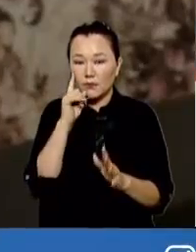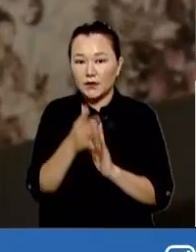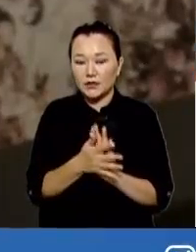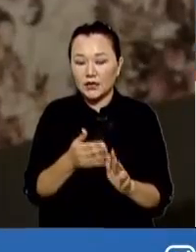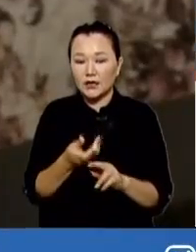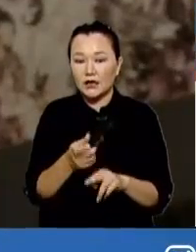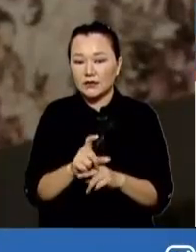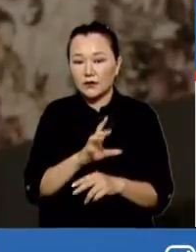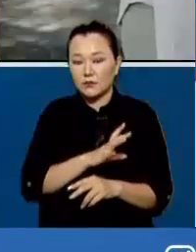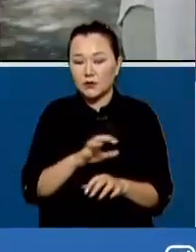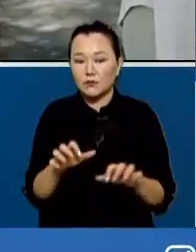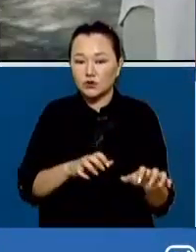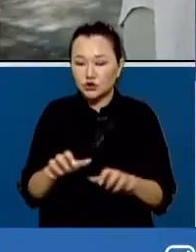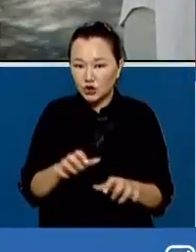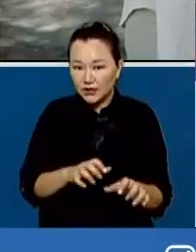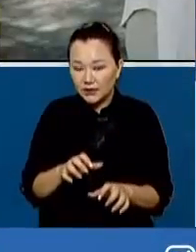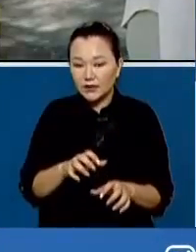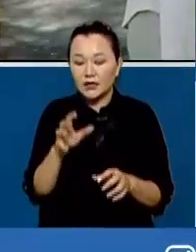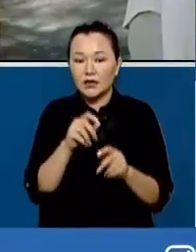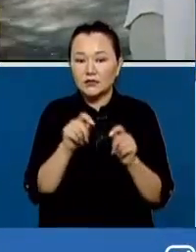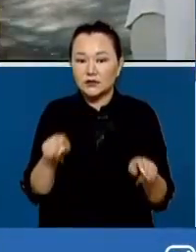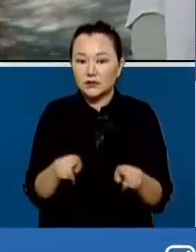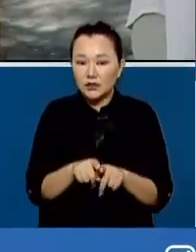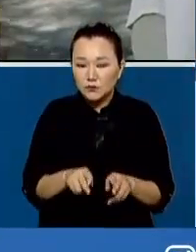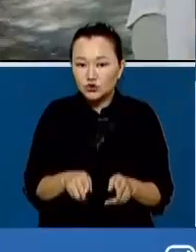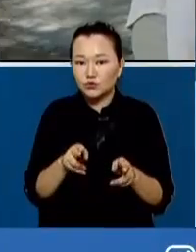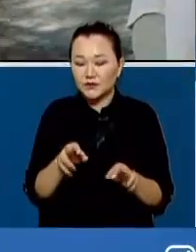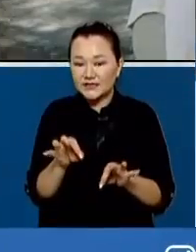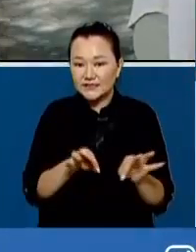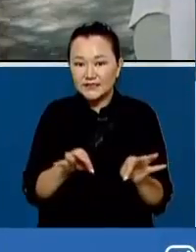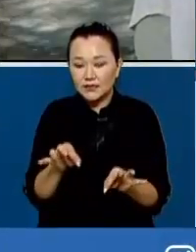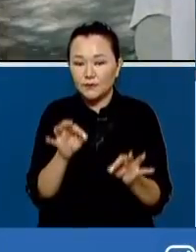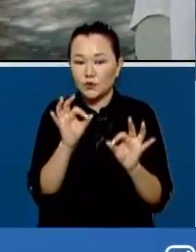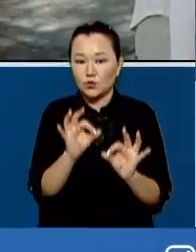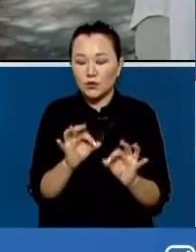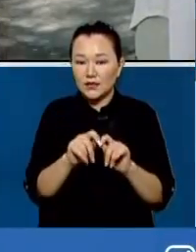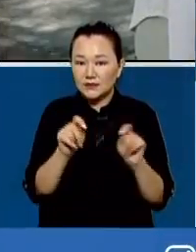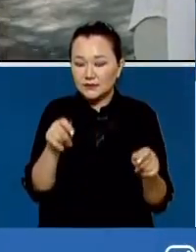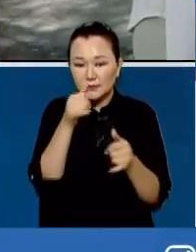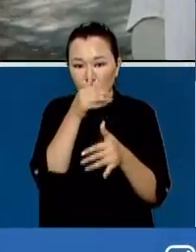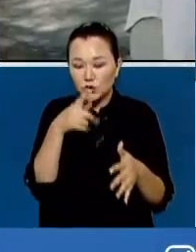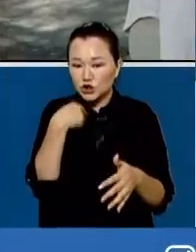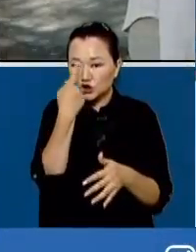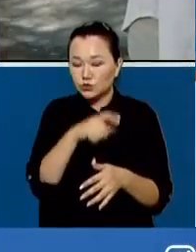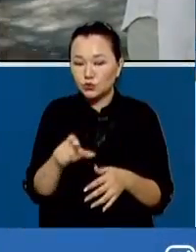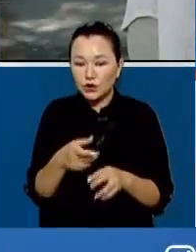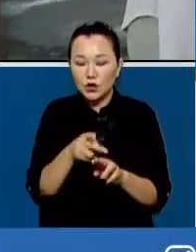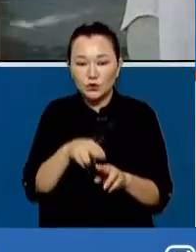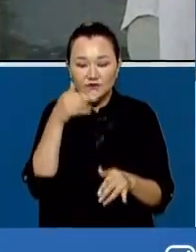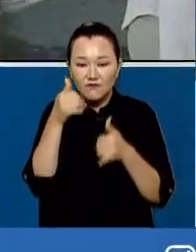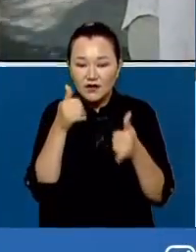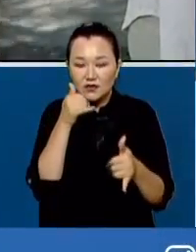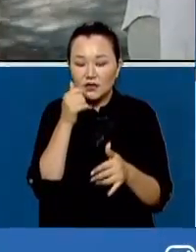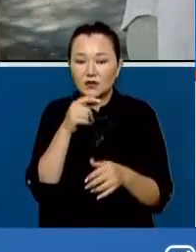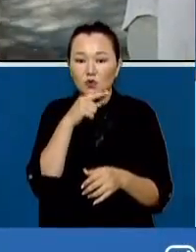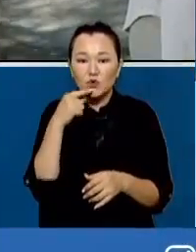что это мошенники. Раскрываемость таких преступных схем практически нулевая. Установить личности людей, которые звонят в основном